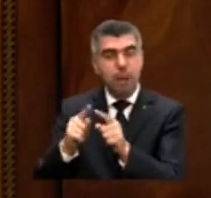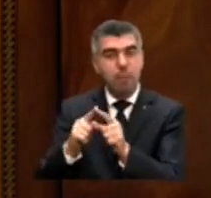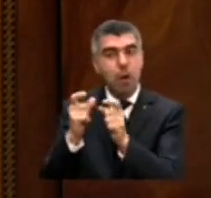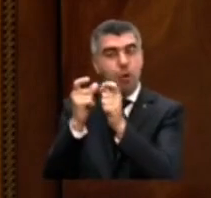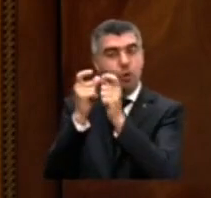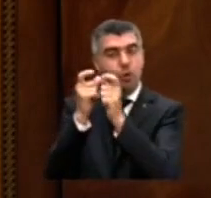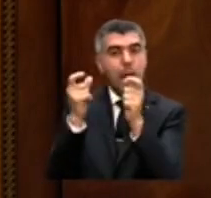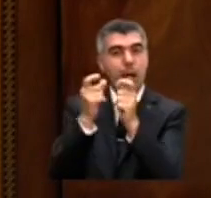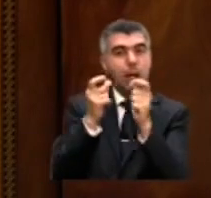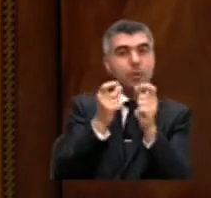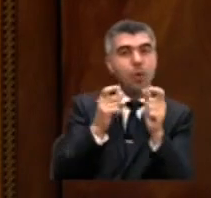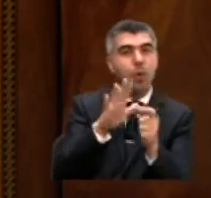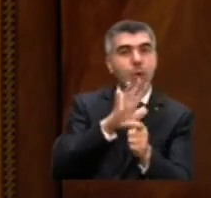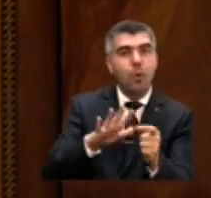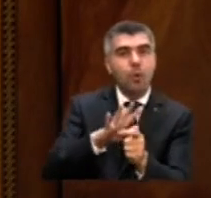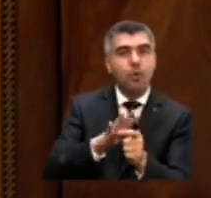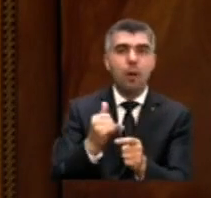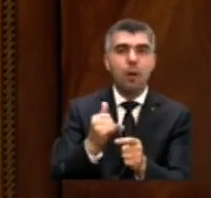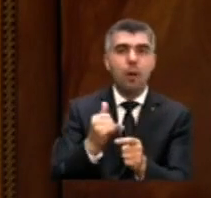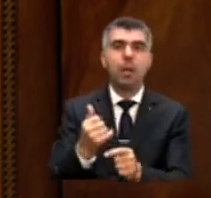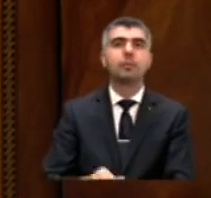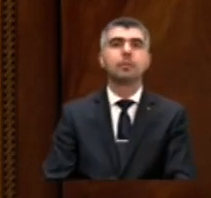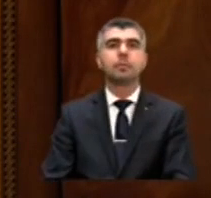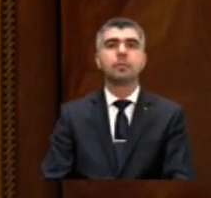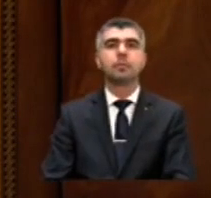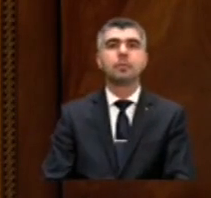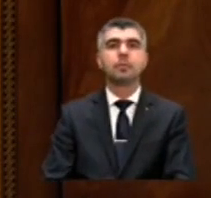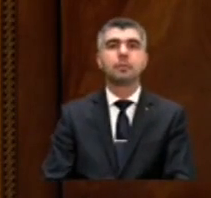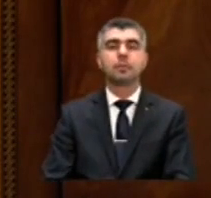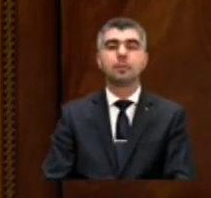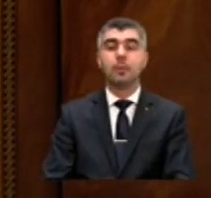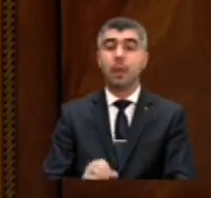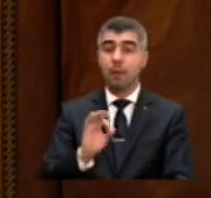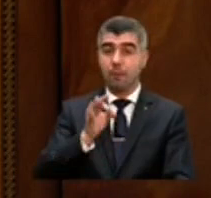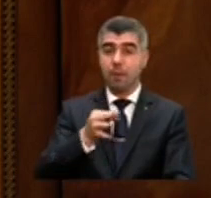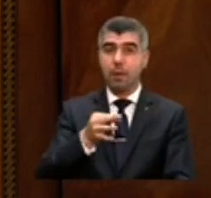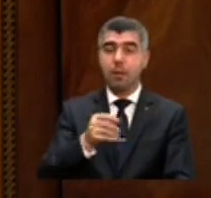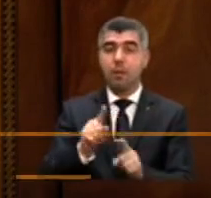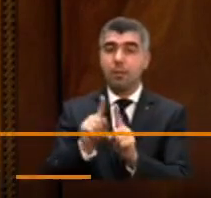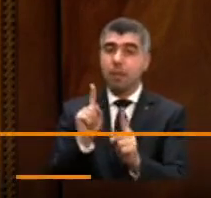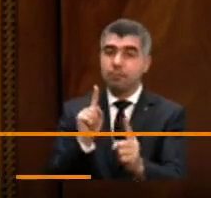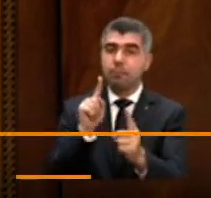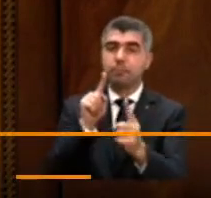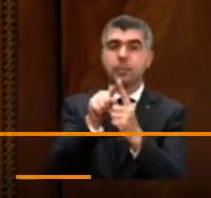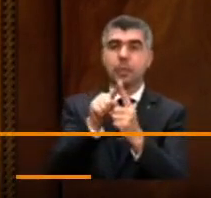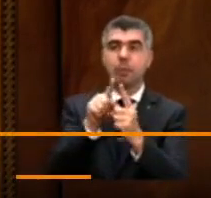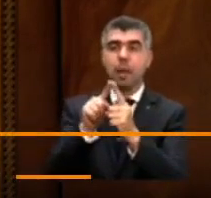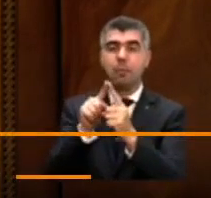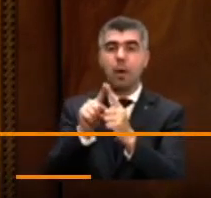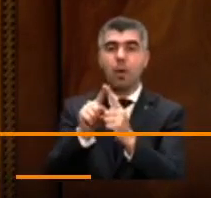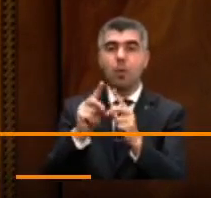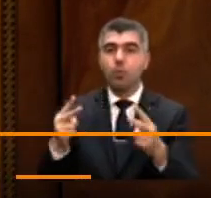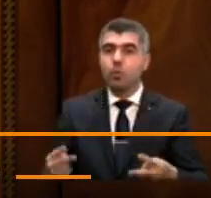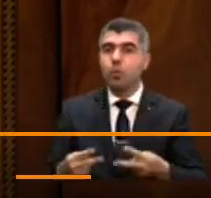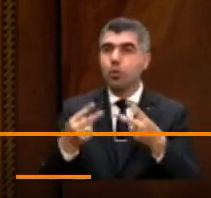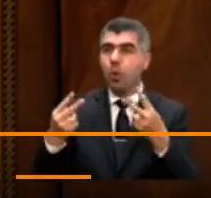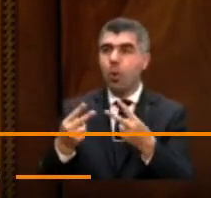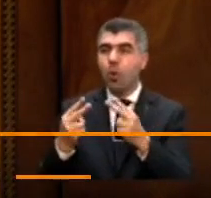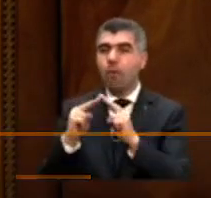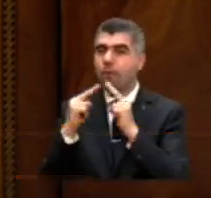المغربية تنافسية في هذا المجال، خاصة من خلال استهداف أسواق وشركاء